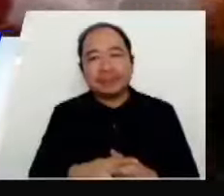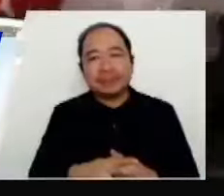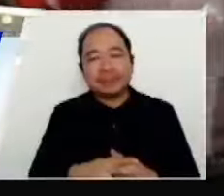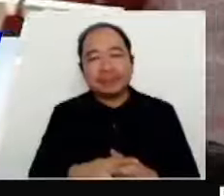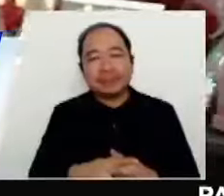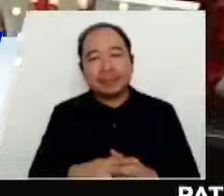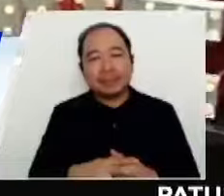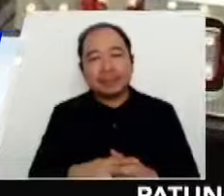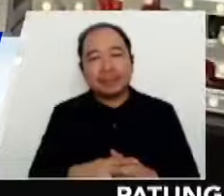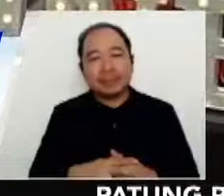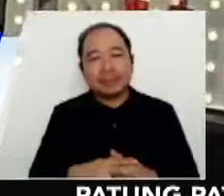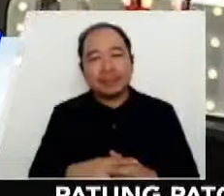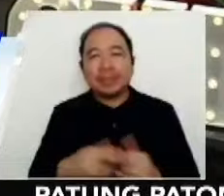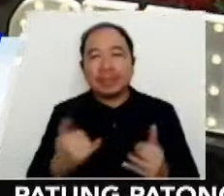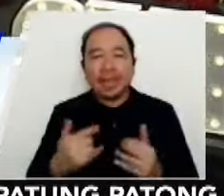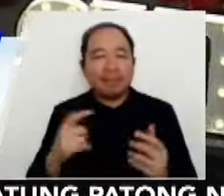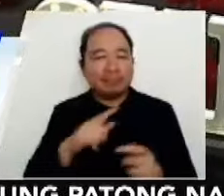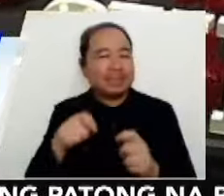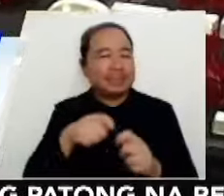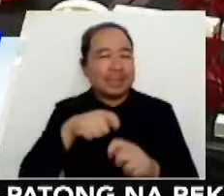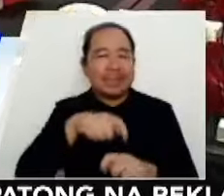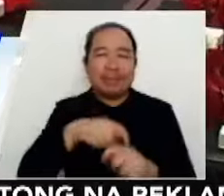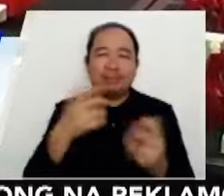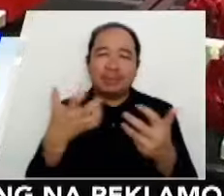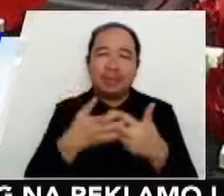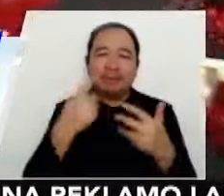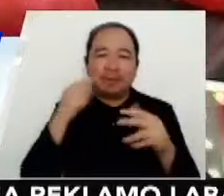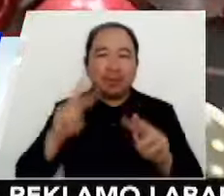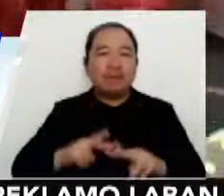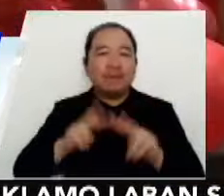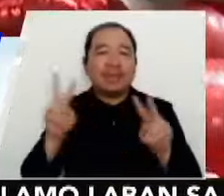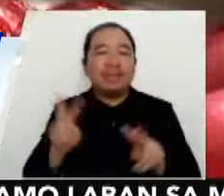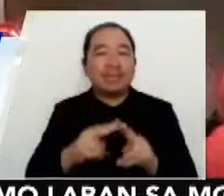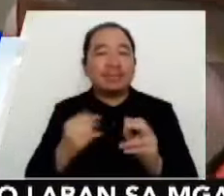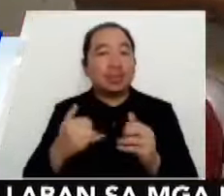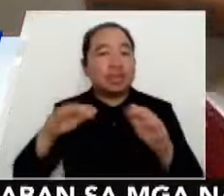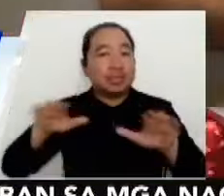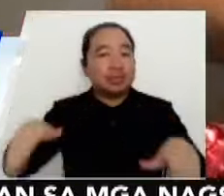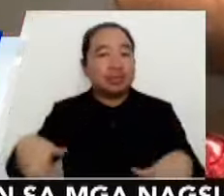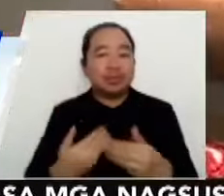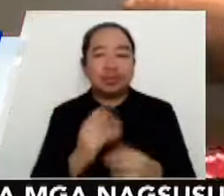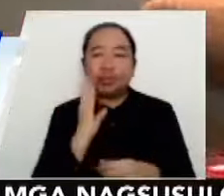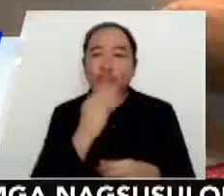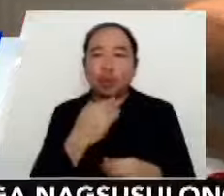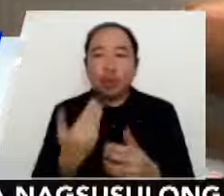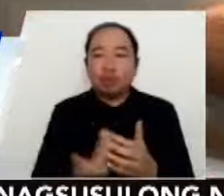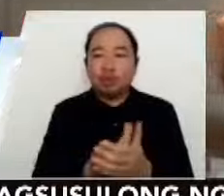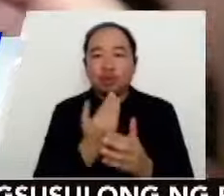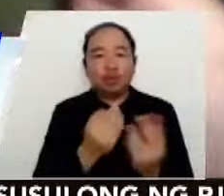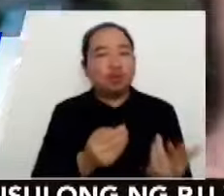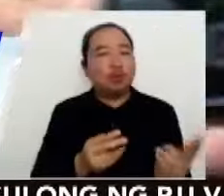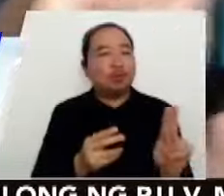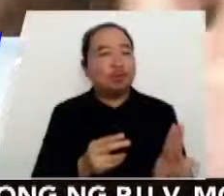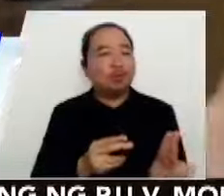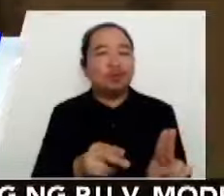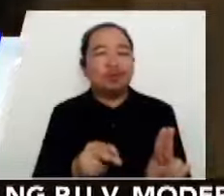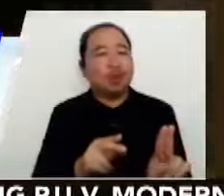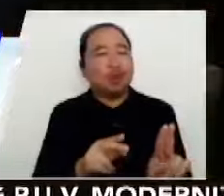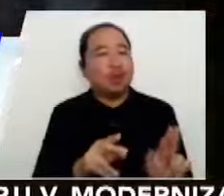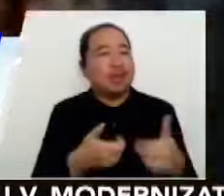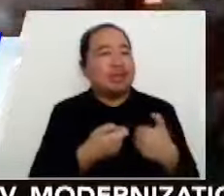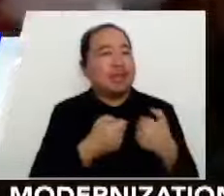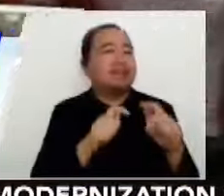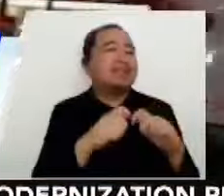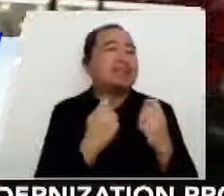Just in time for Valentine's Day, ang pagpapakilala sa new set ng Sparkle Love Teams na